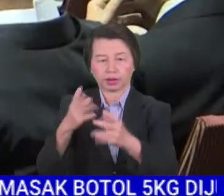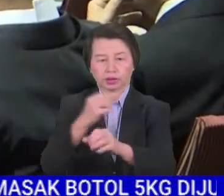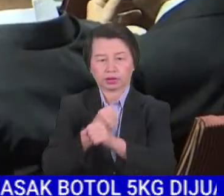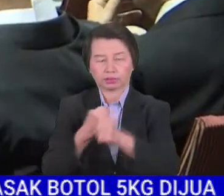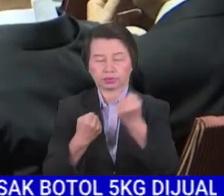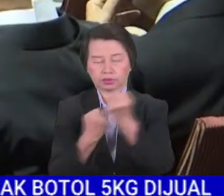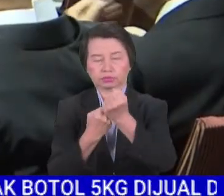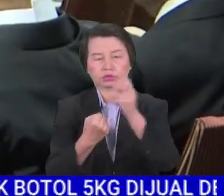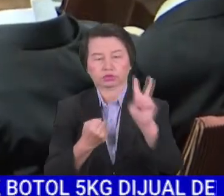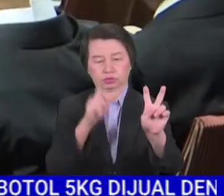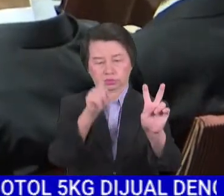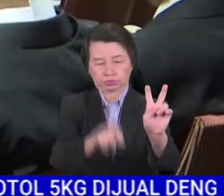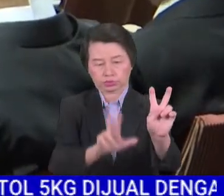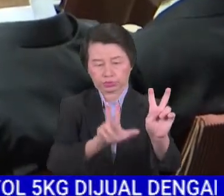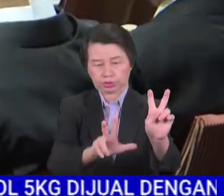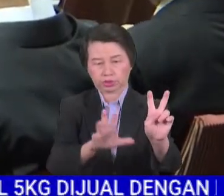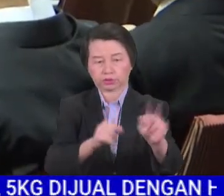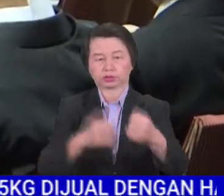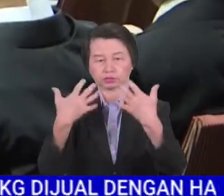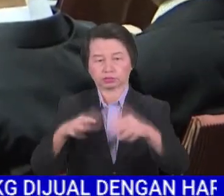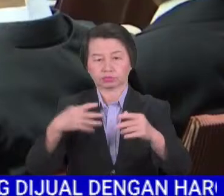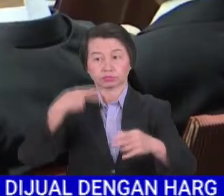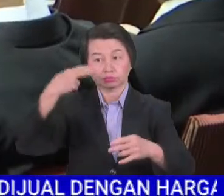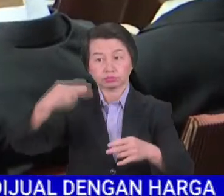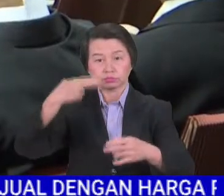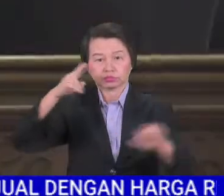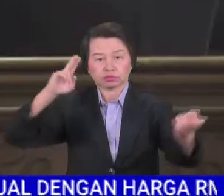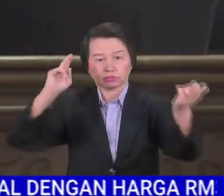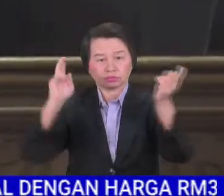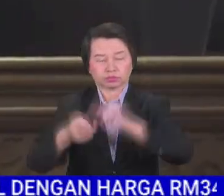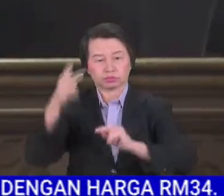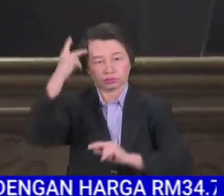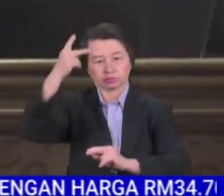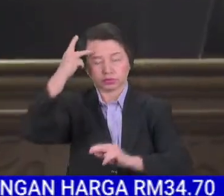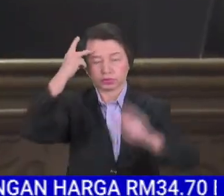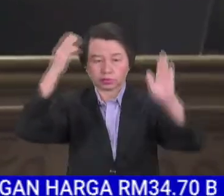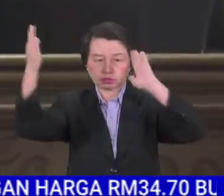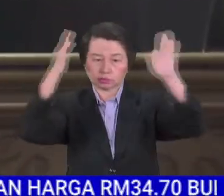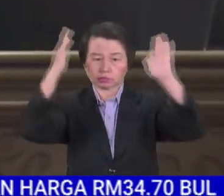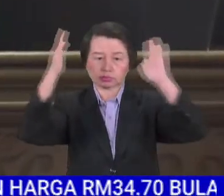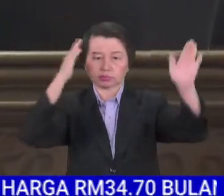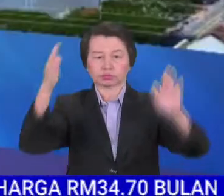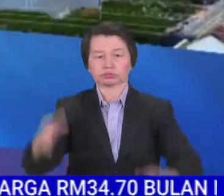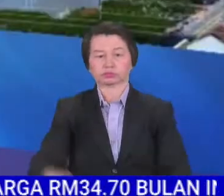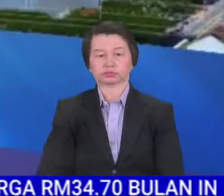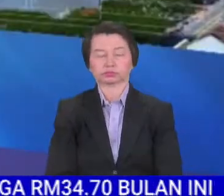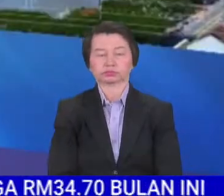lebih 2/3 Ahli Dewan sekaligus melakar sejarah yang mengubah landskap politik tanah air.